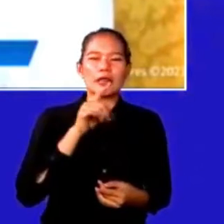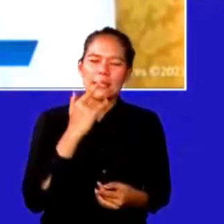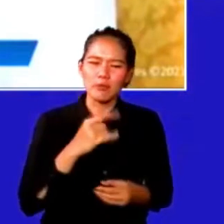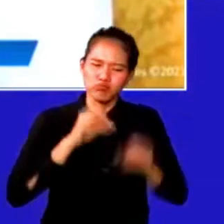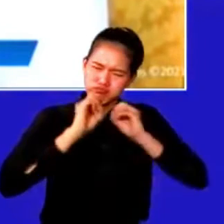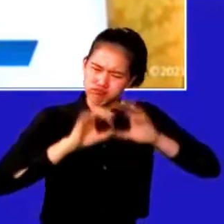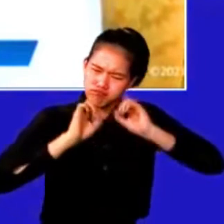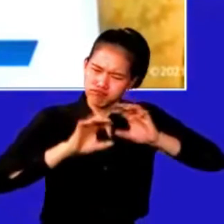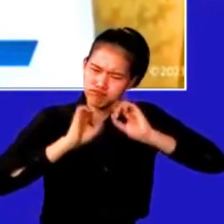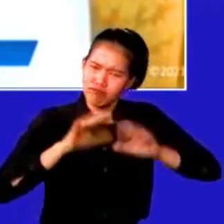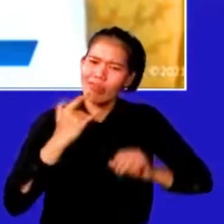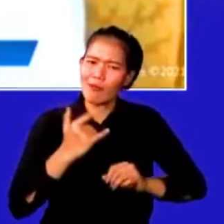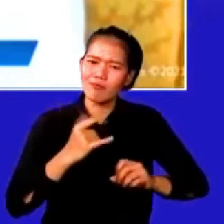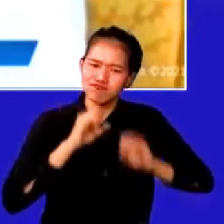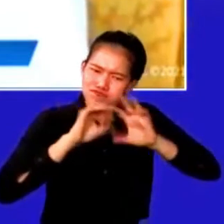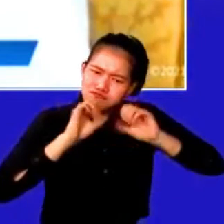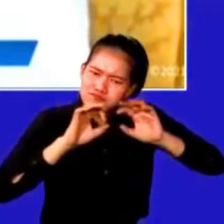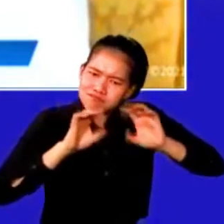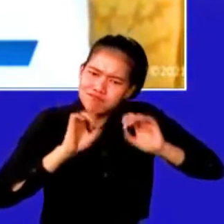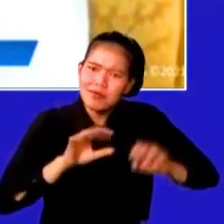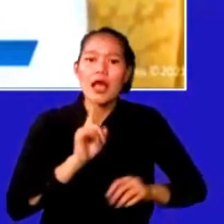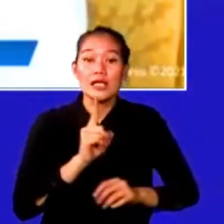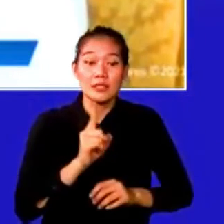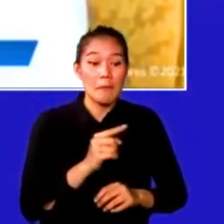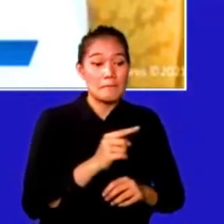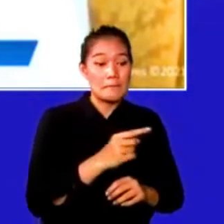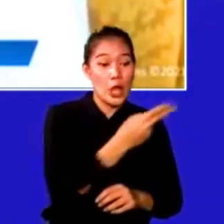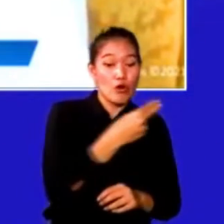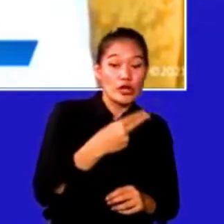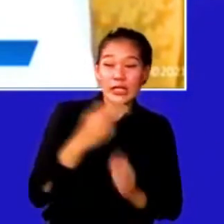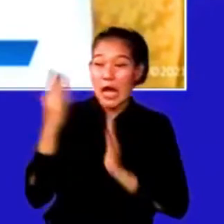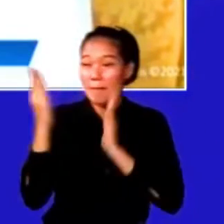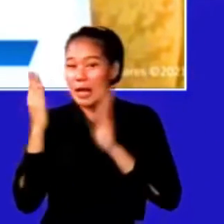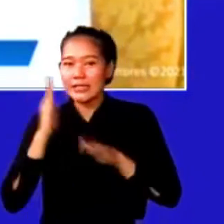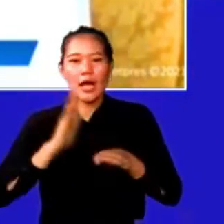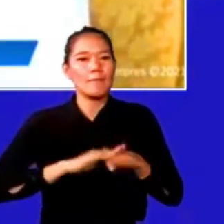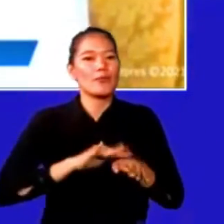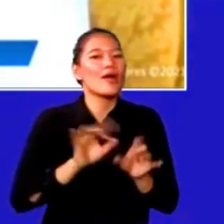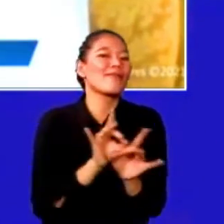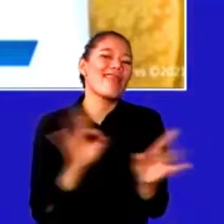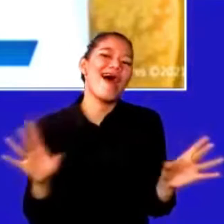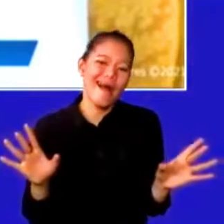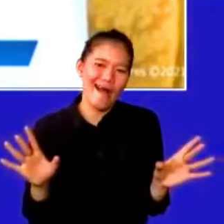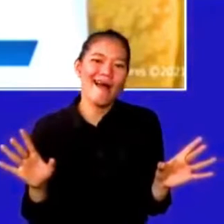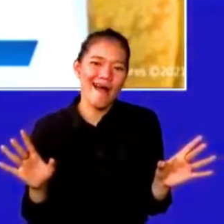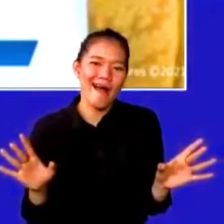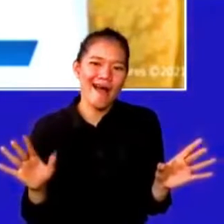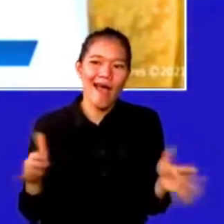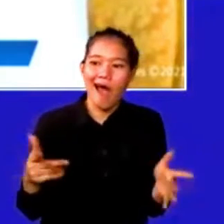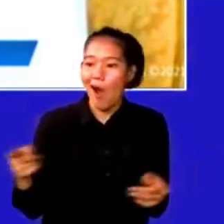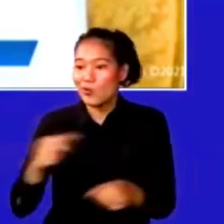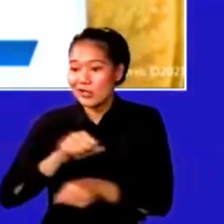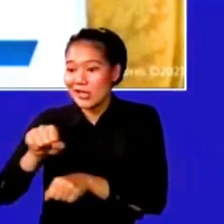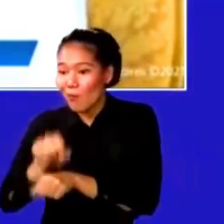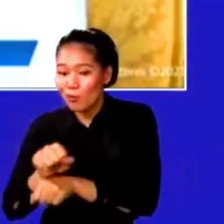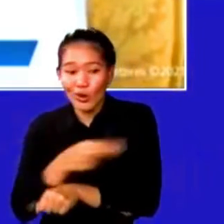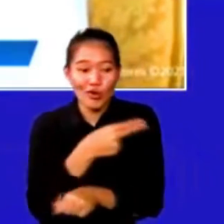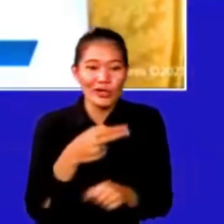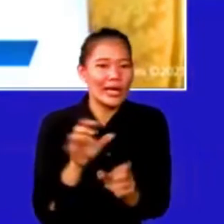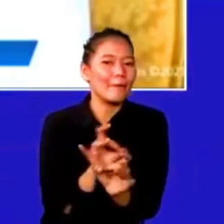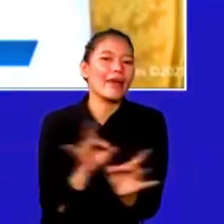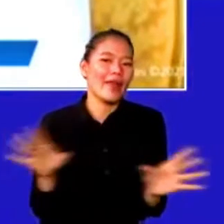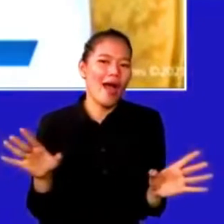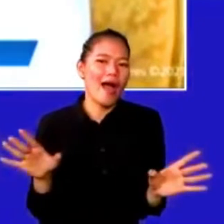Demikian Ya karena memang budaya di Indonesia berbeda dengan budaya di Malaysia atau di Singapura negara kecil tetangga yang